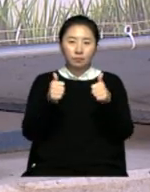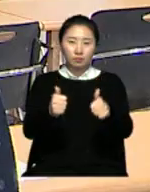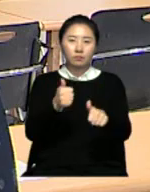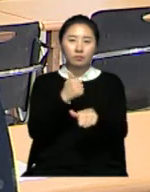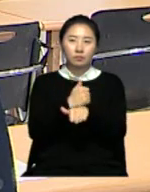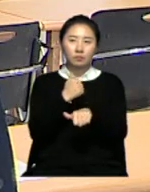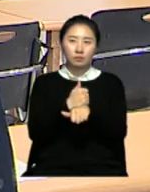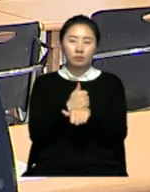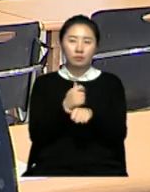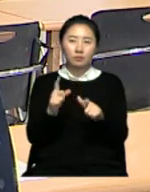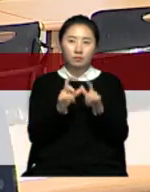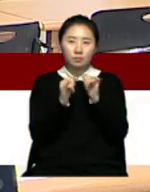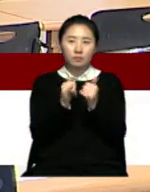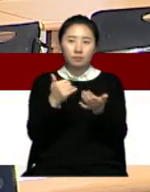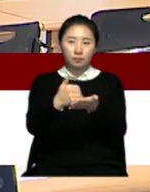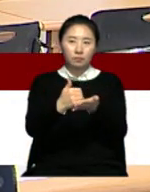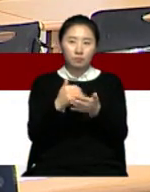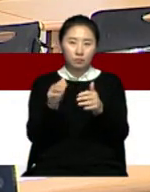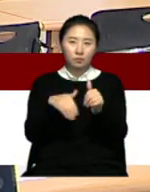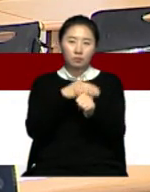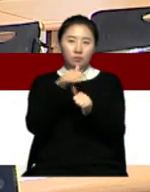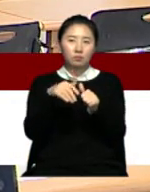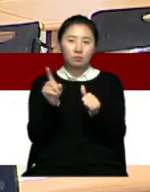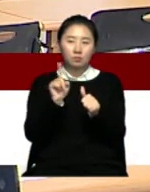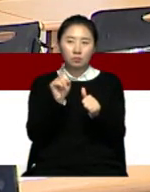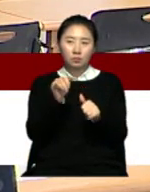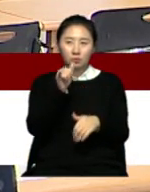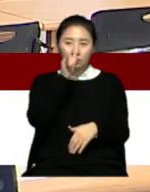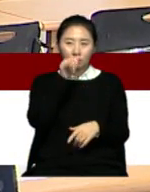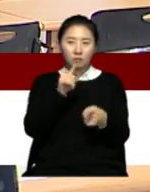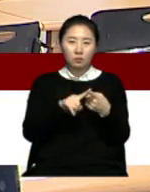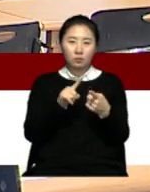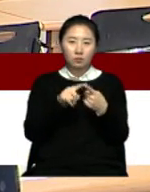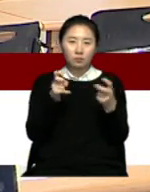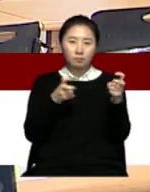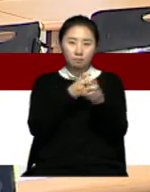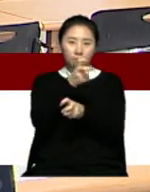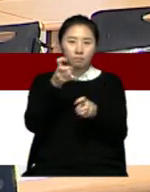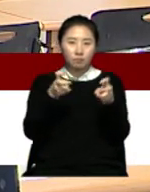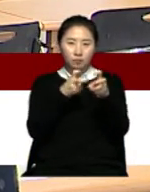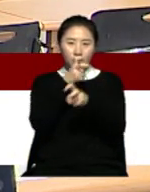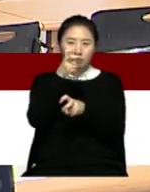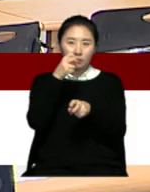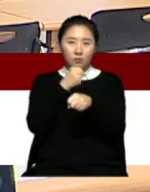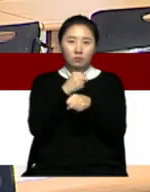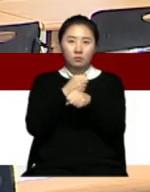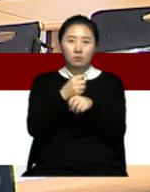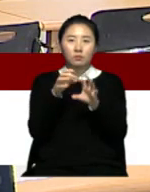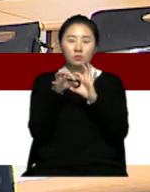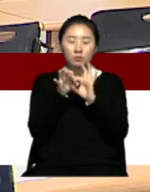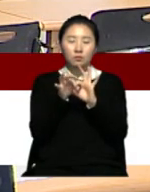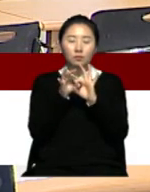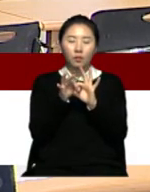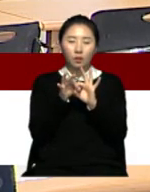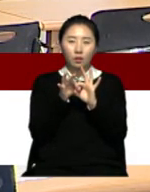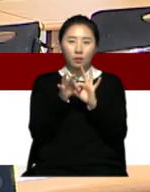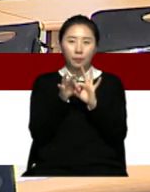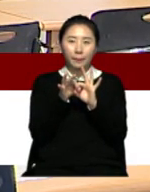말했습니다. 주민들 요구 사항이 무엇이 있는지 그 모니터링을 통해 가지고